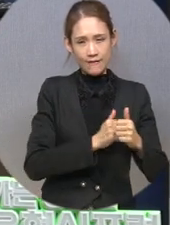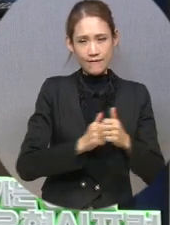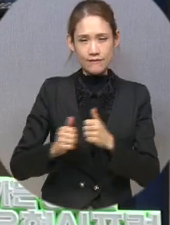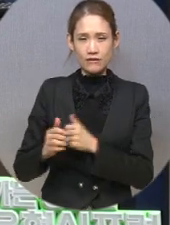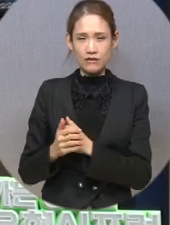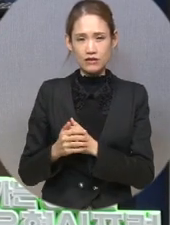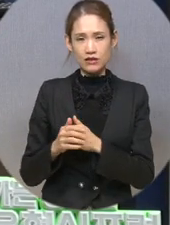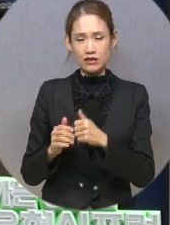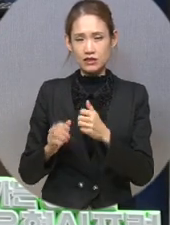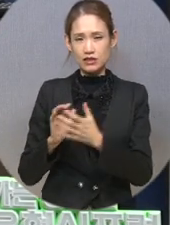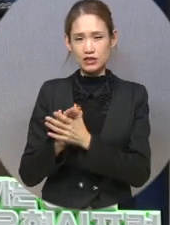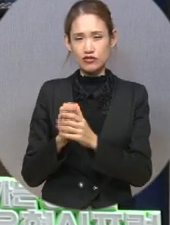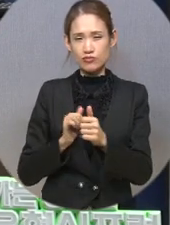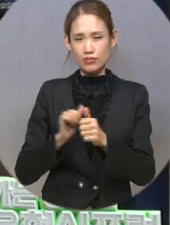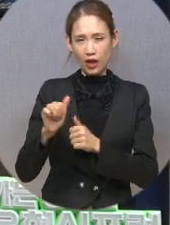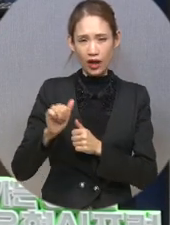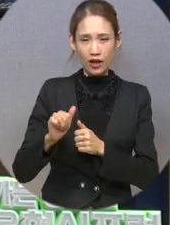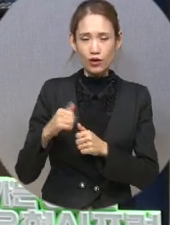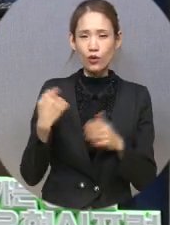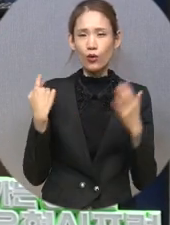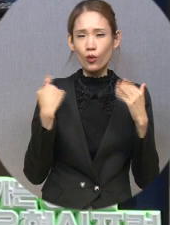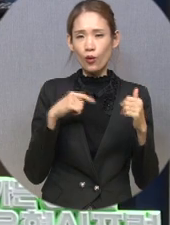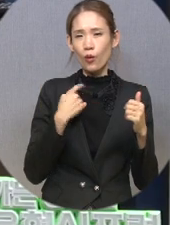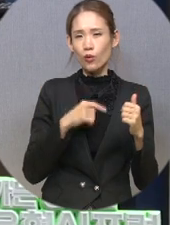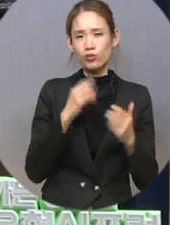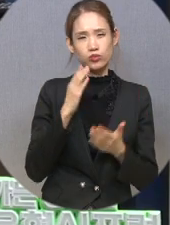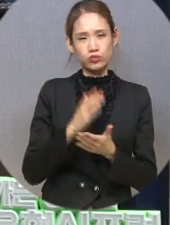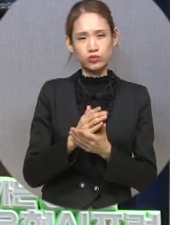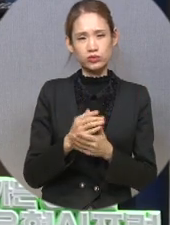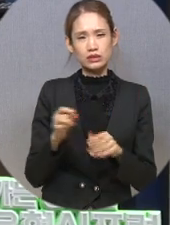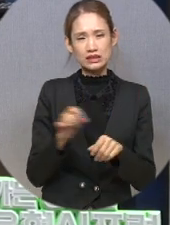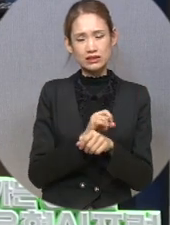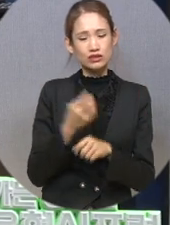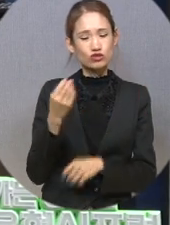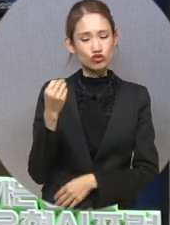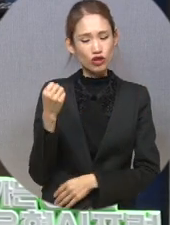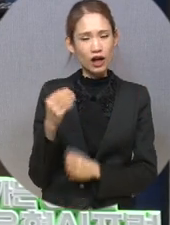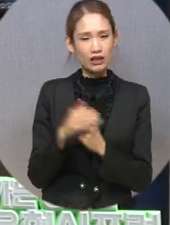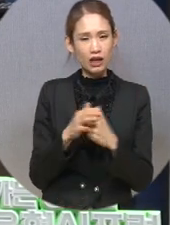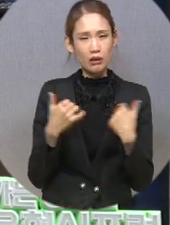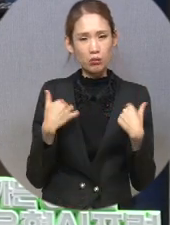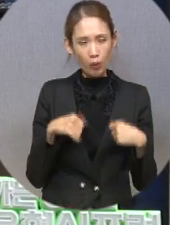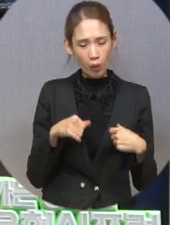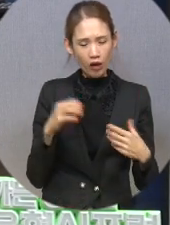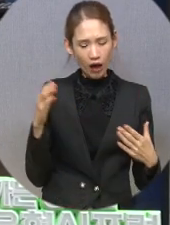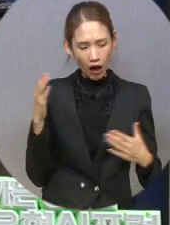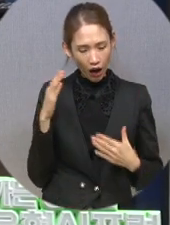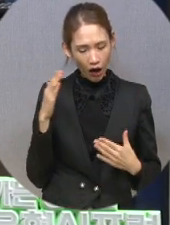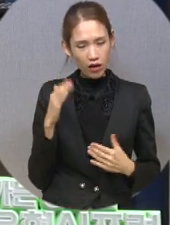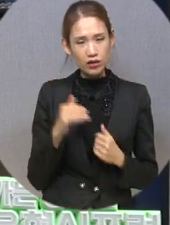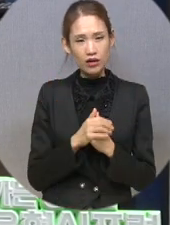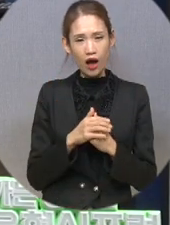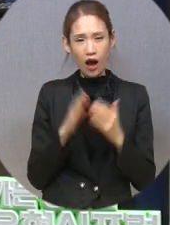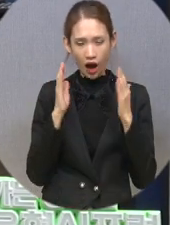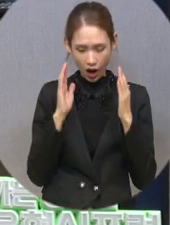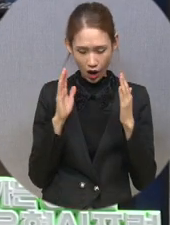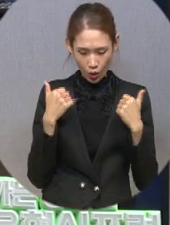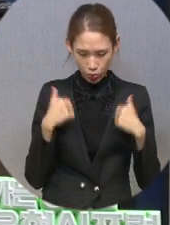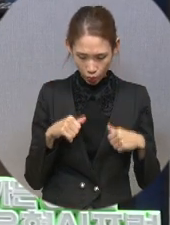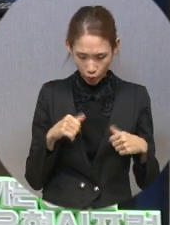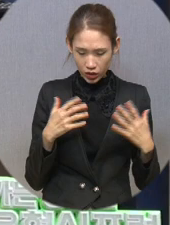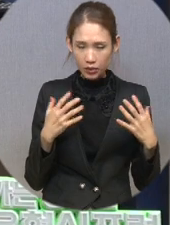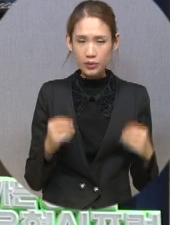친구를 이기려고 드는 그런 공부를 시켜서는 안 된다는 겁니다. 특히 수학 때문에 포기하고 있는 학생들, 학업을 포기하고 있는 학생들이 적지 않기